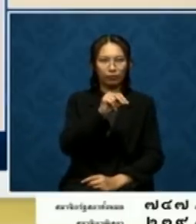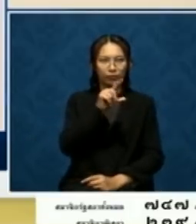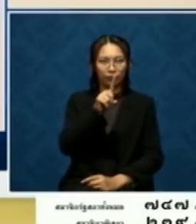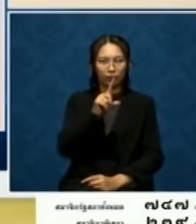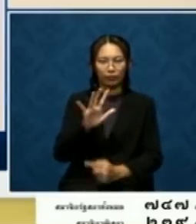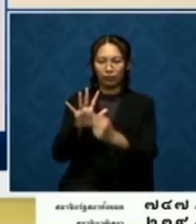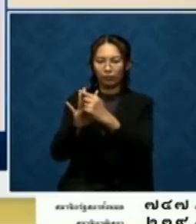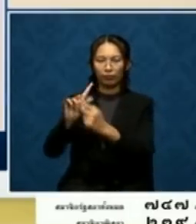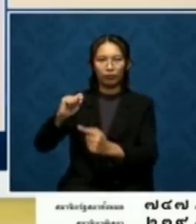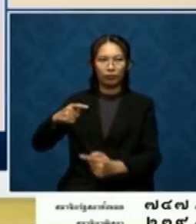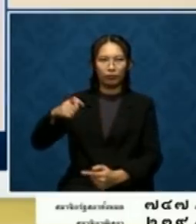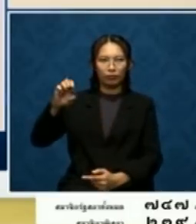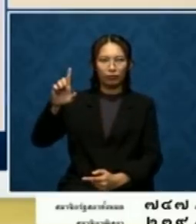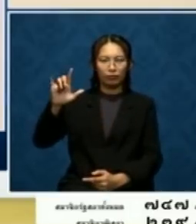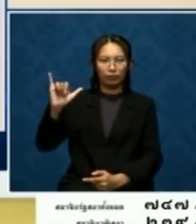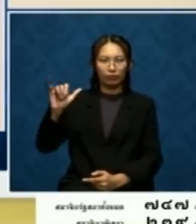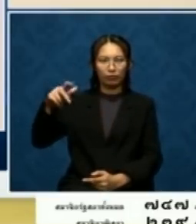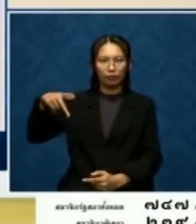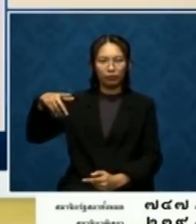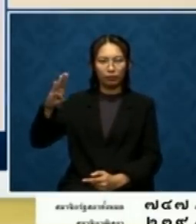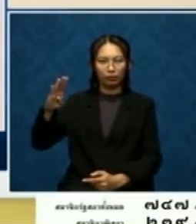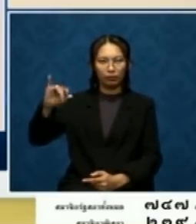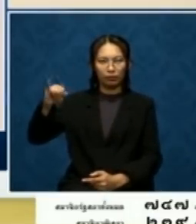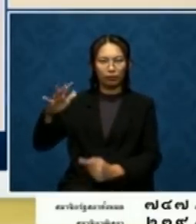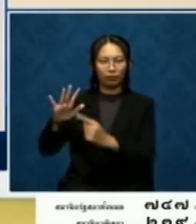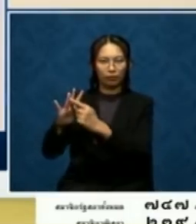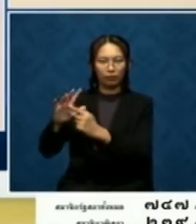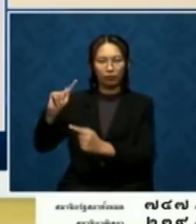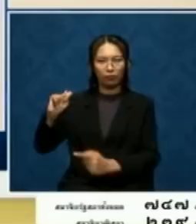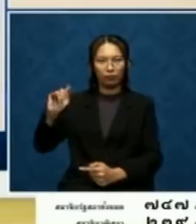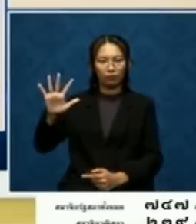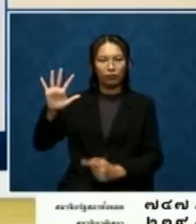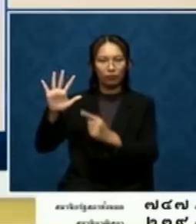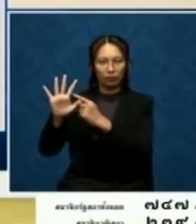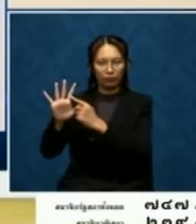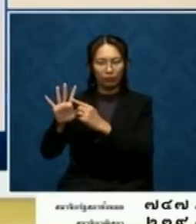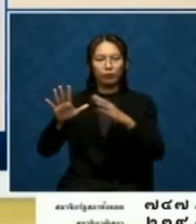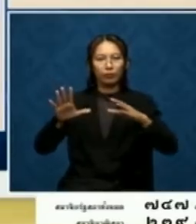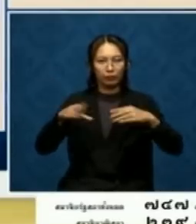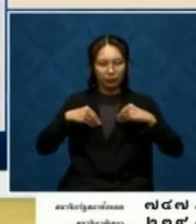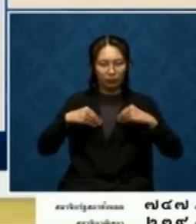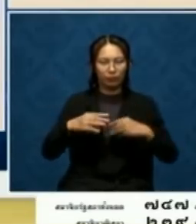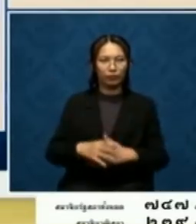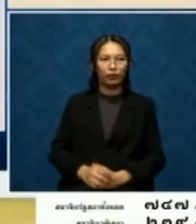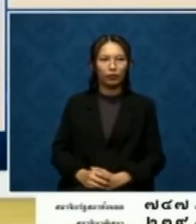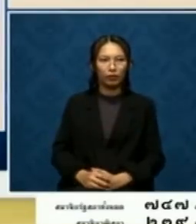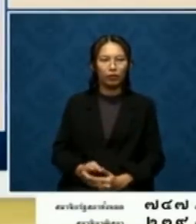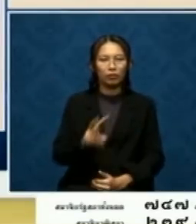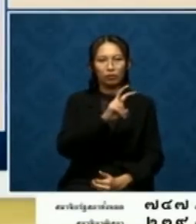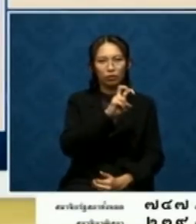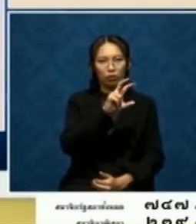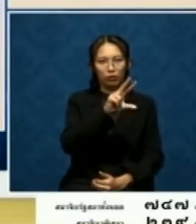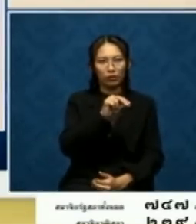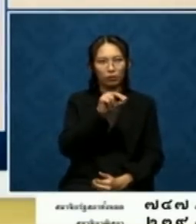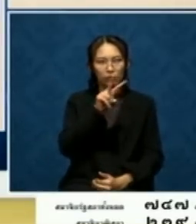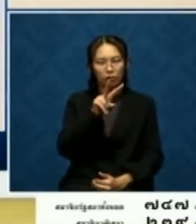เนี่ยอันนี้ก็คงควบโดยหัวหน้าพรรคร่วมต่างๆก็คงควบในกระทรวงที่ตัวเองดูแลในโควต้าของพรร ค นะแล้วก็อาจจะมีโคว